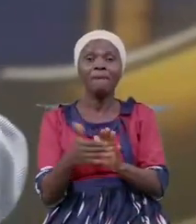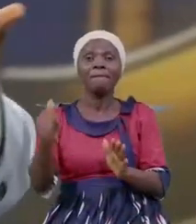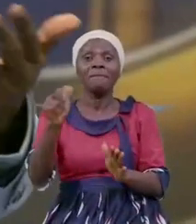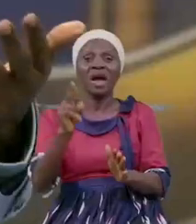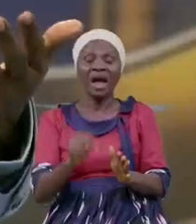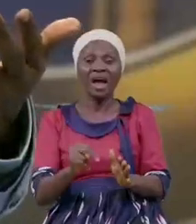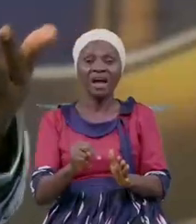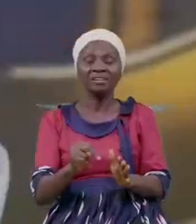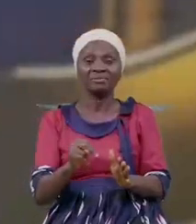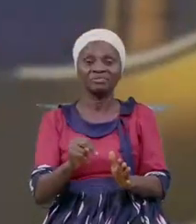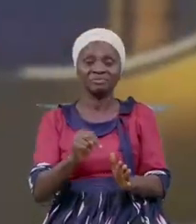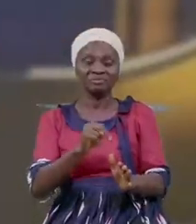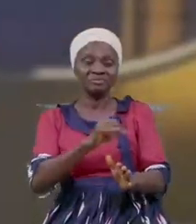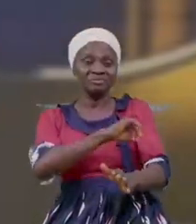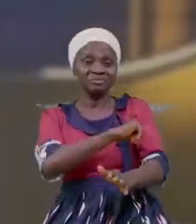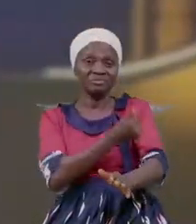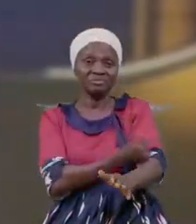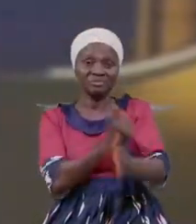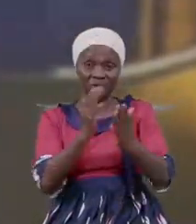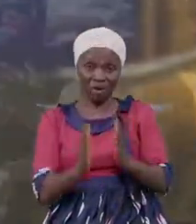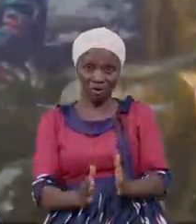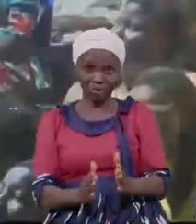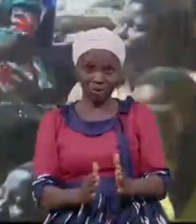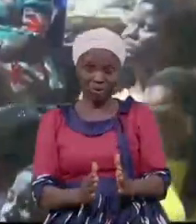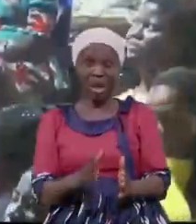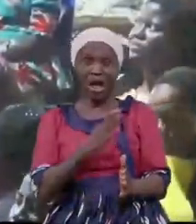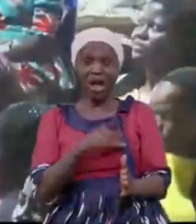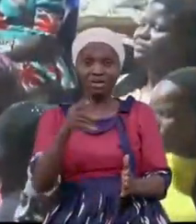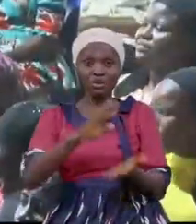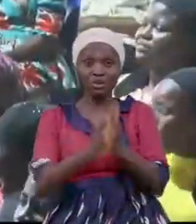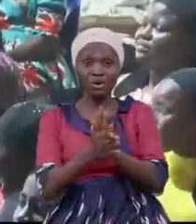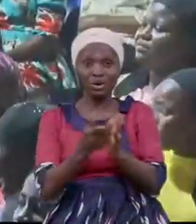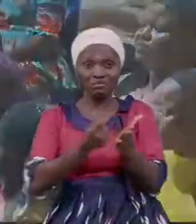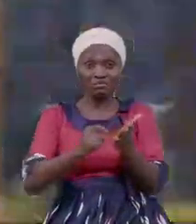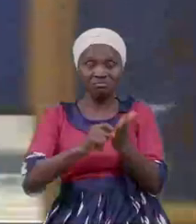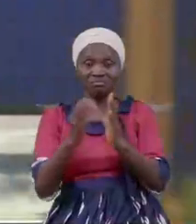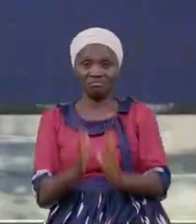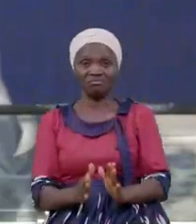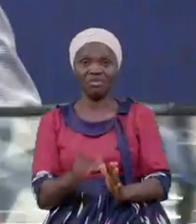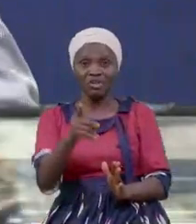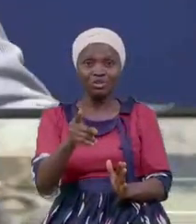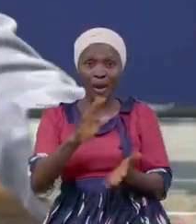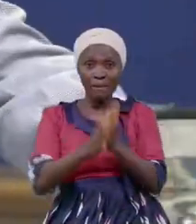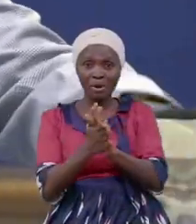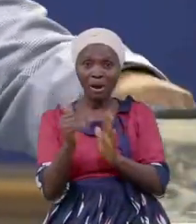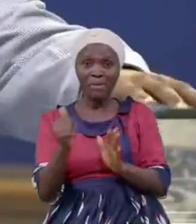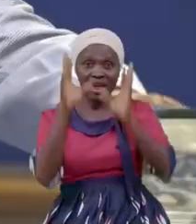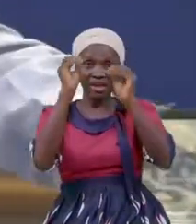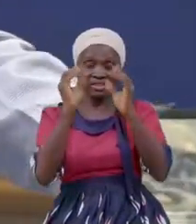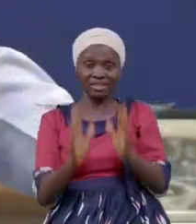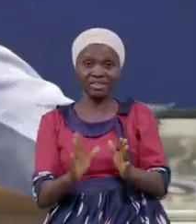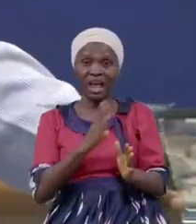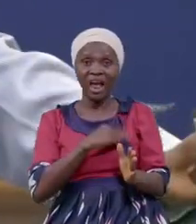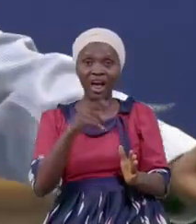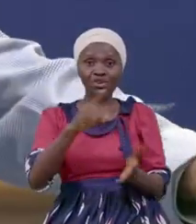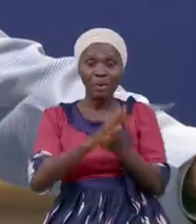un écrivain vous serez enseignante vous serez conseillère vous deviendrez quelqu'une que tout